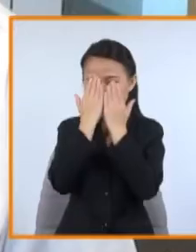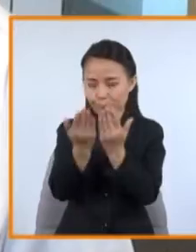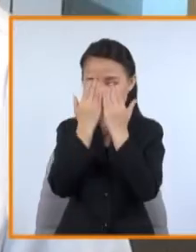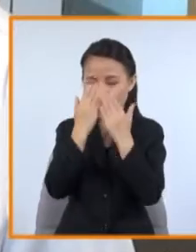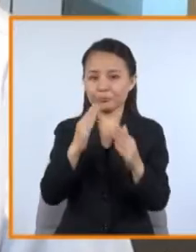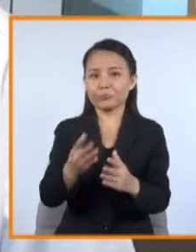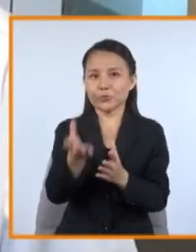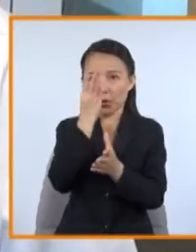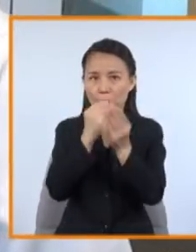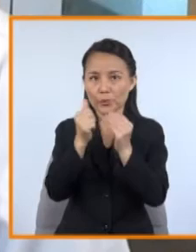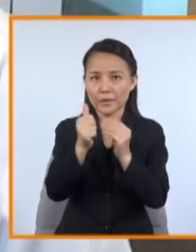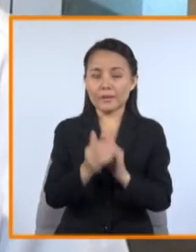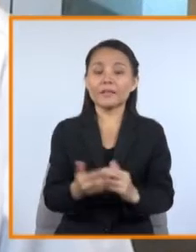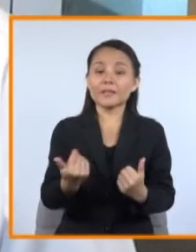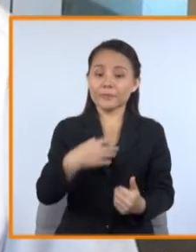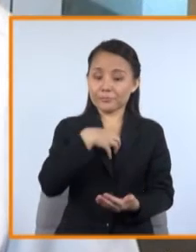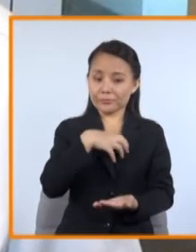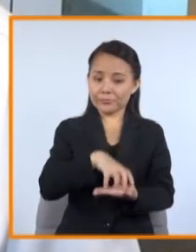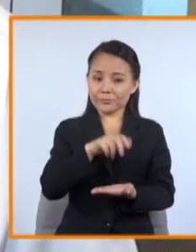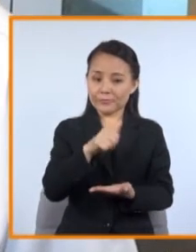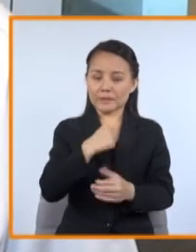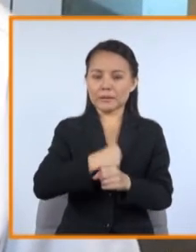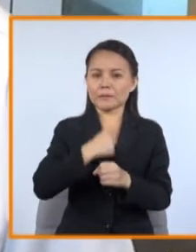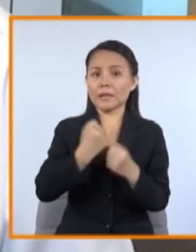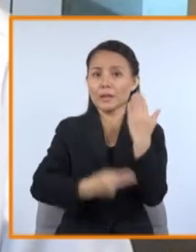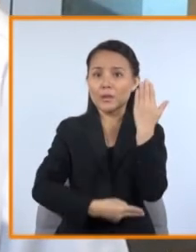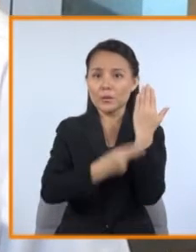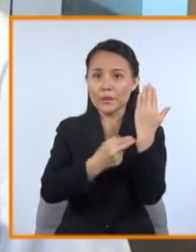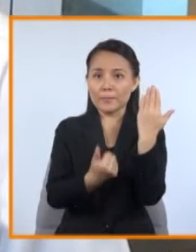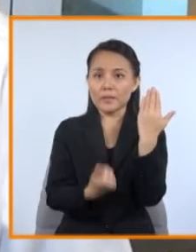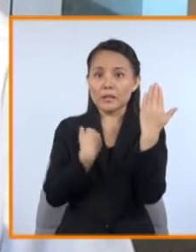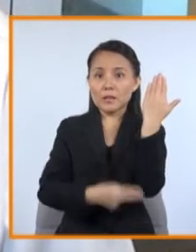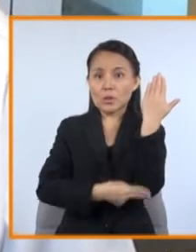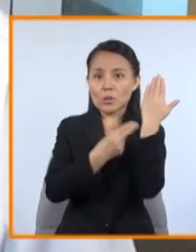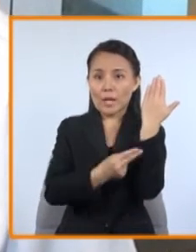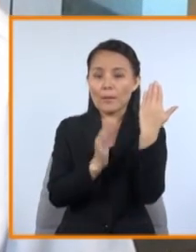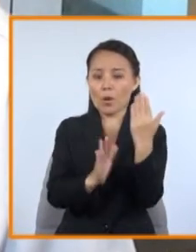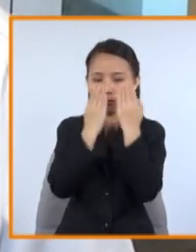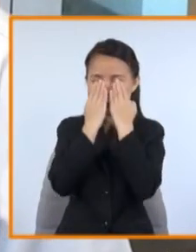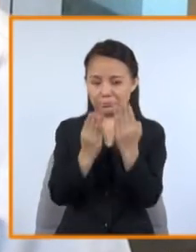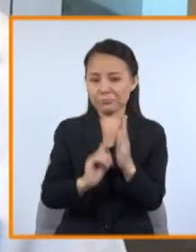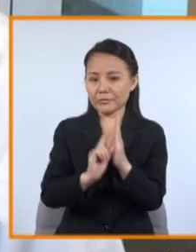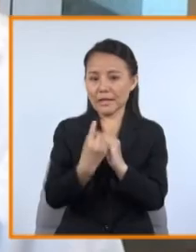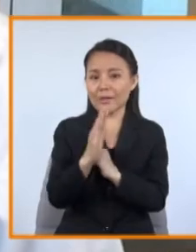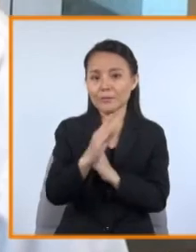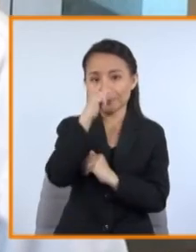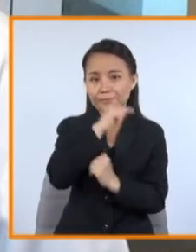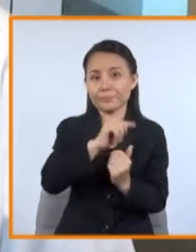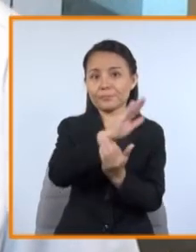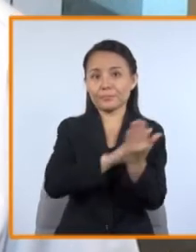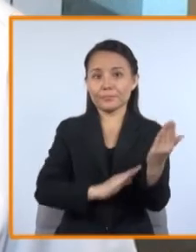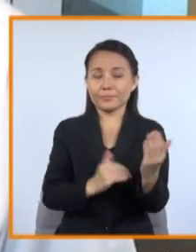เป็นโอกาสที่ดีที่ได้มาทำงานในโรงแรมแห่งนี้นะครับเพราะว่าเป็นโรงแรมฮาลาลแห่งแรกของประเทศไทยนะครับ